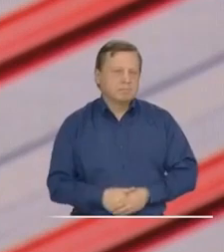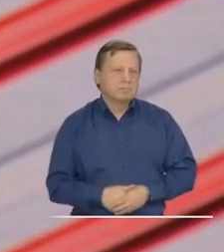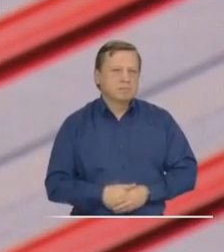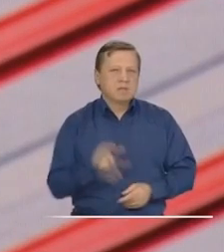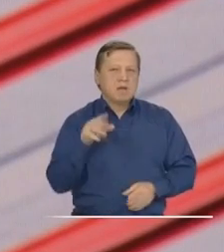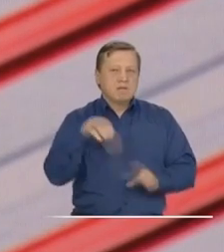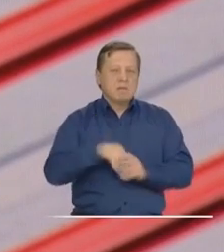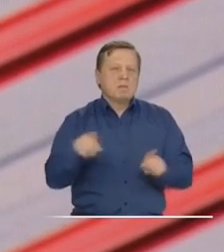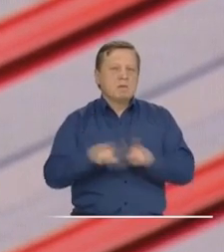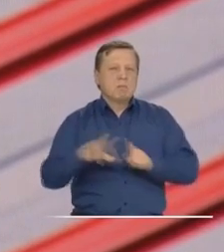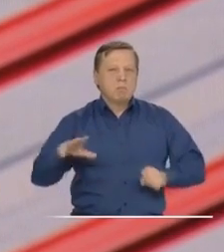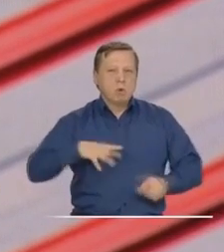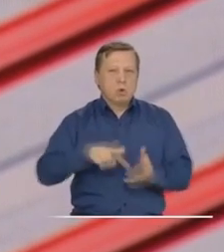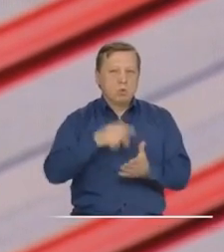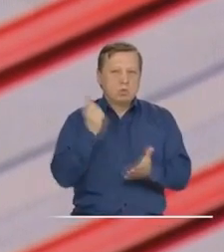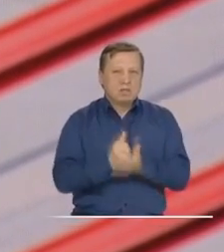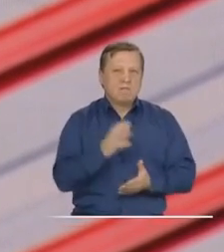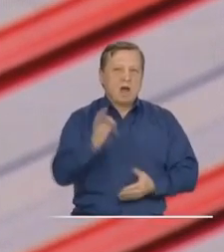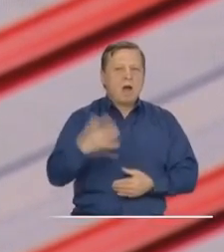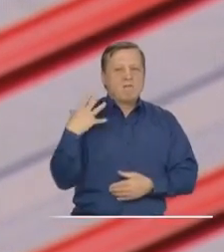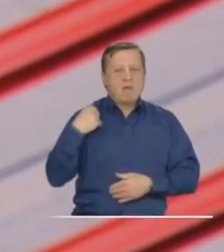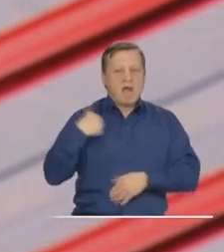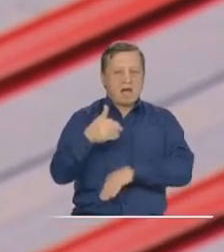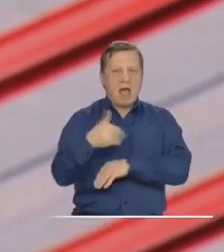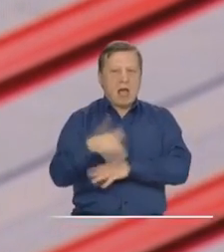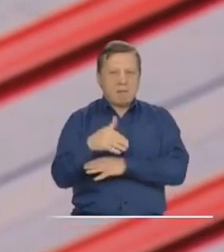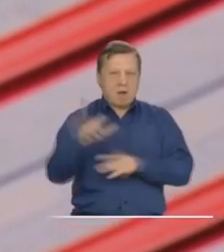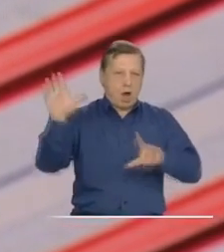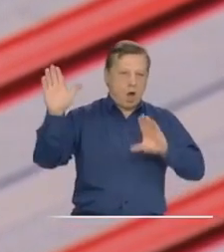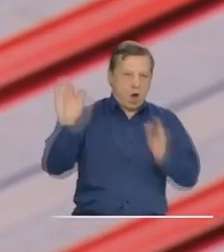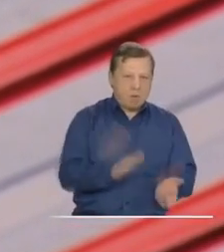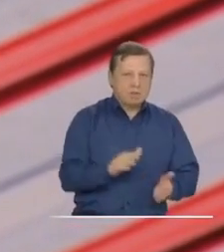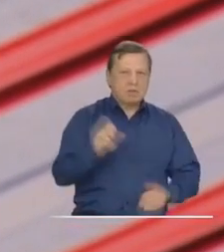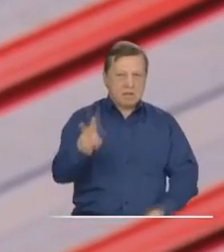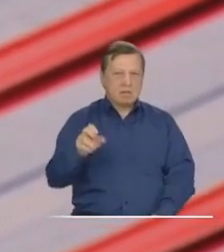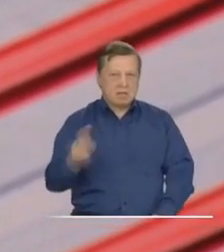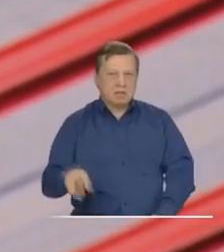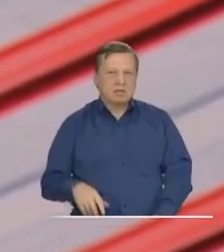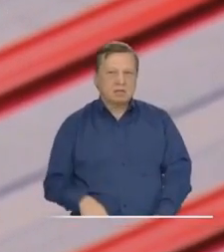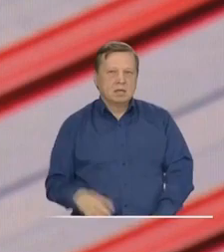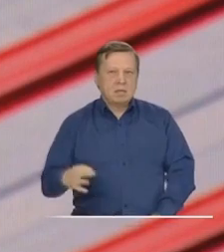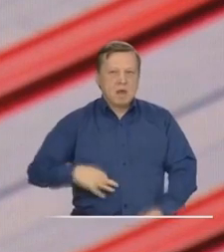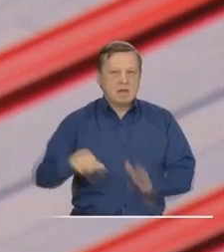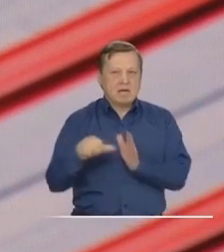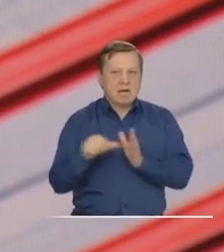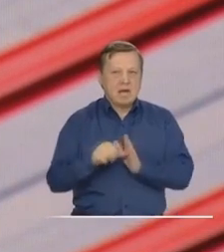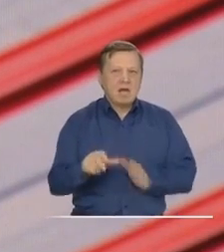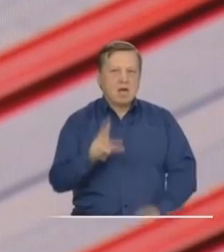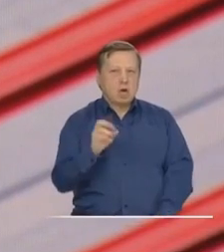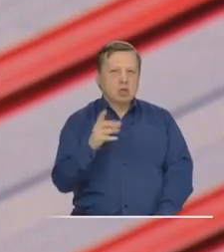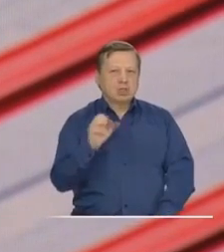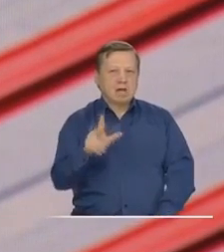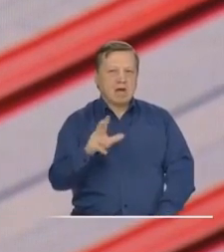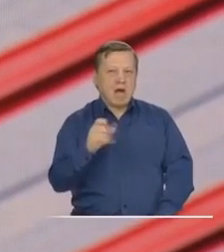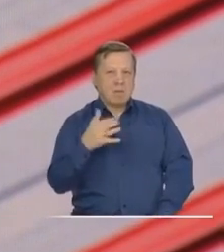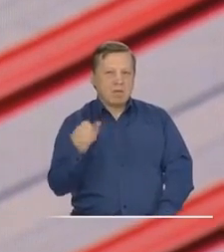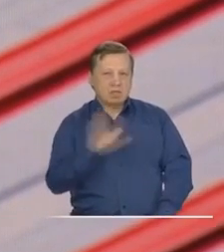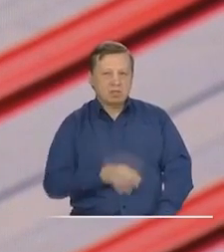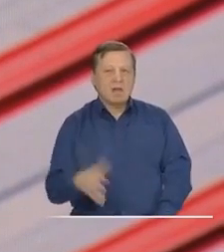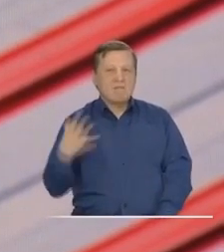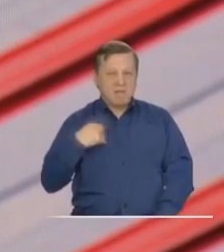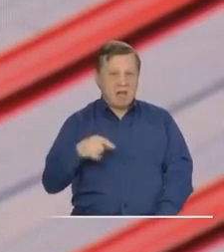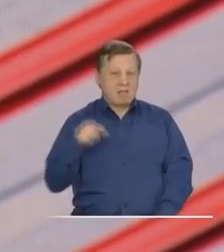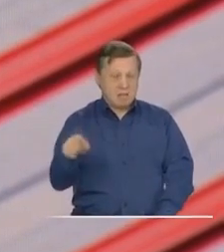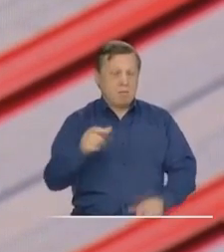wśród nich była przede wszystkim ustawa obniżające wiek emerytalny tak panie kandydacie władysław kosiniak-kamysz wiek emerytalny który